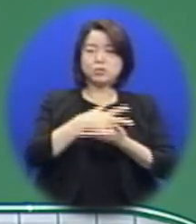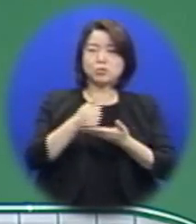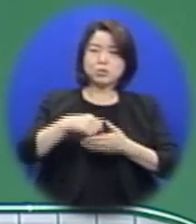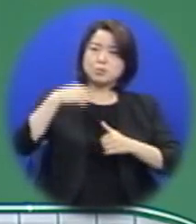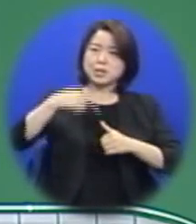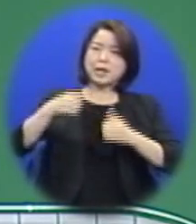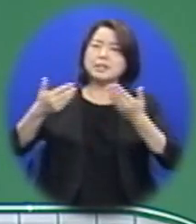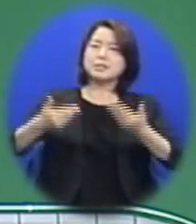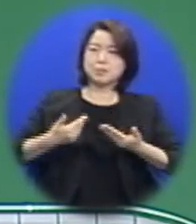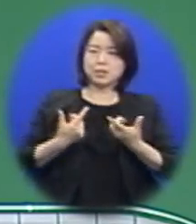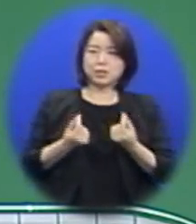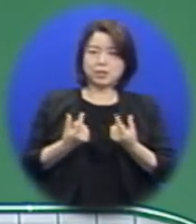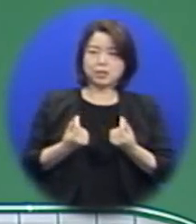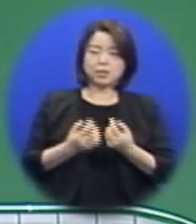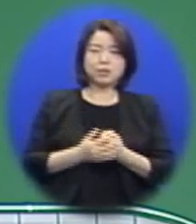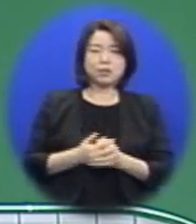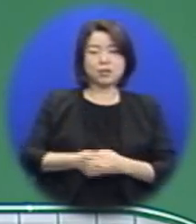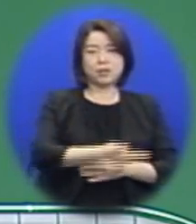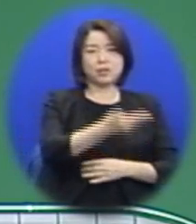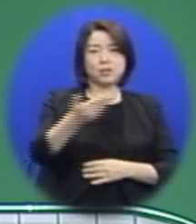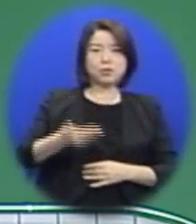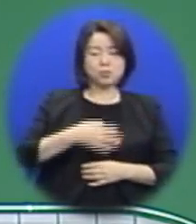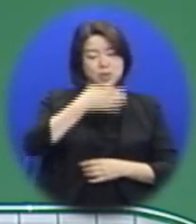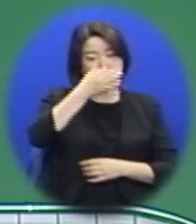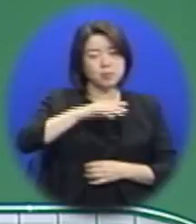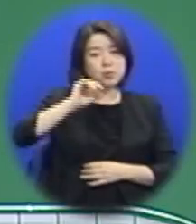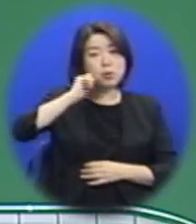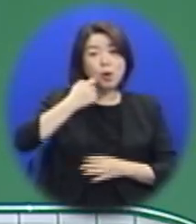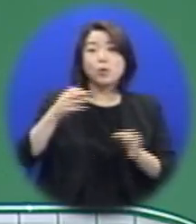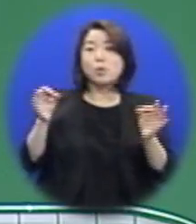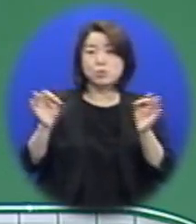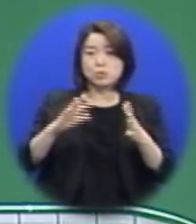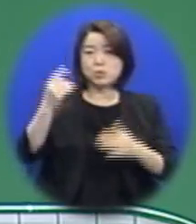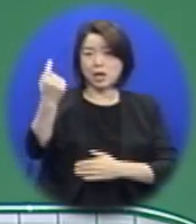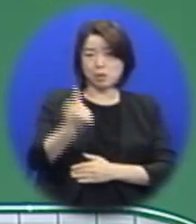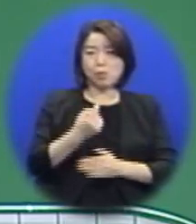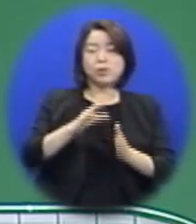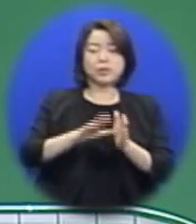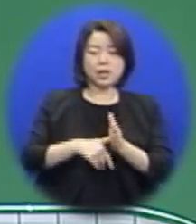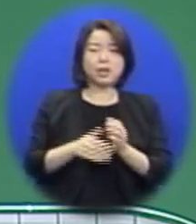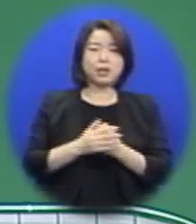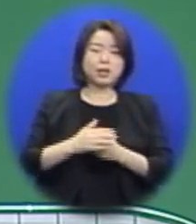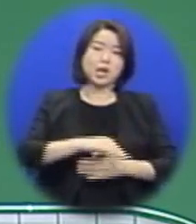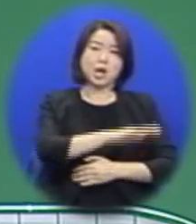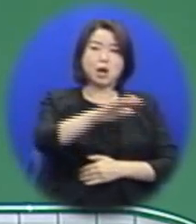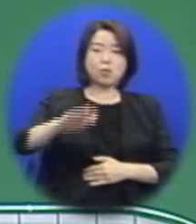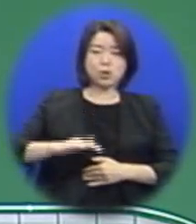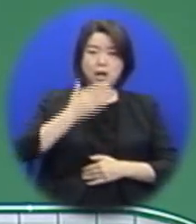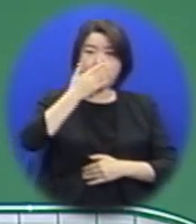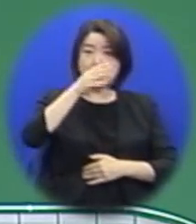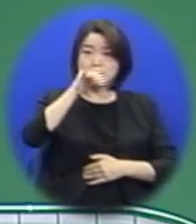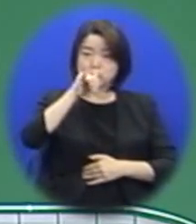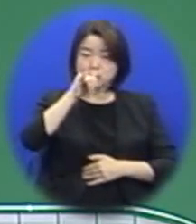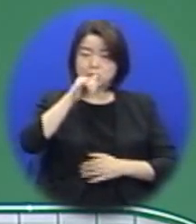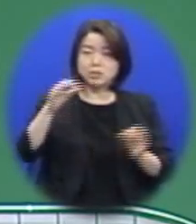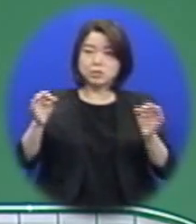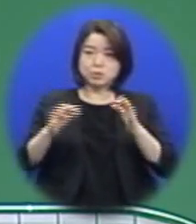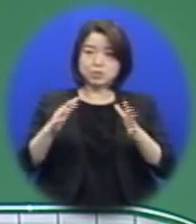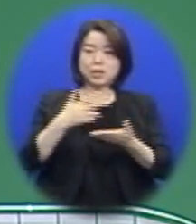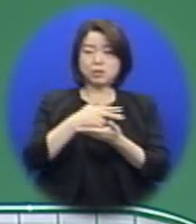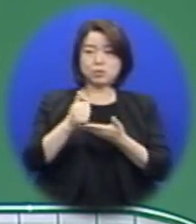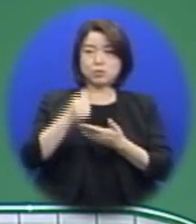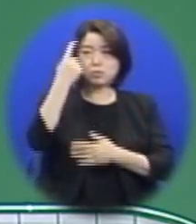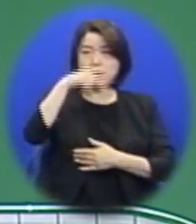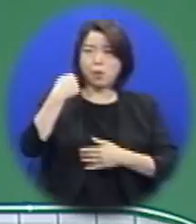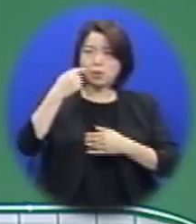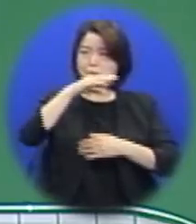같아요. 여러분, 힘들고 어려운 순간이 올 때 우리가 할 수 있는 일은 주님의 얼굴을 똑바로 쳐다보는